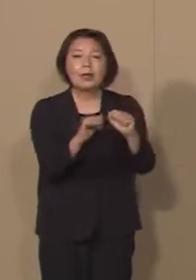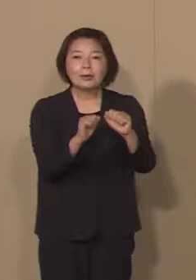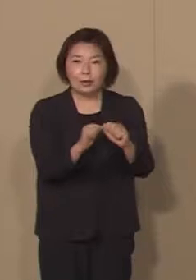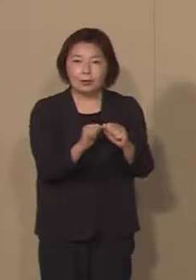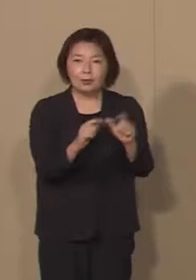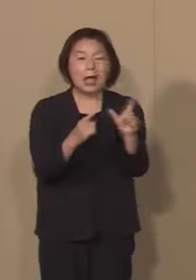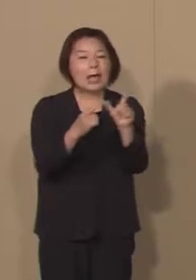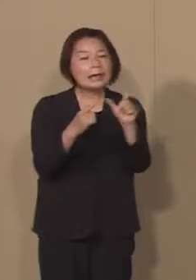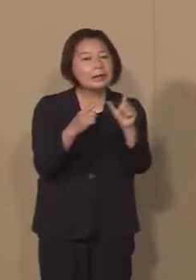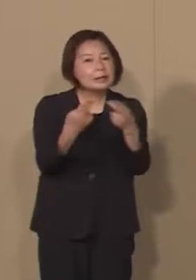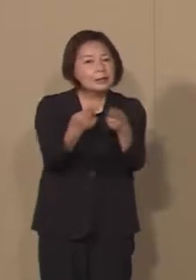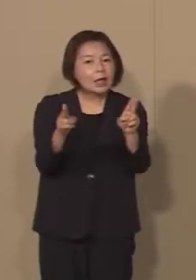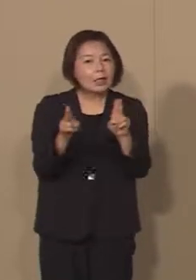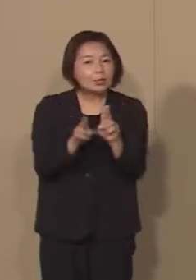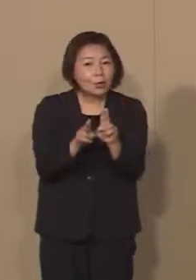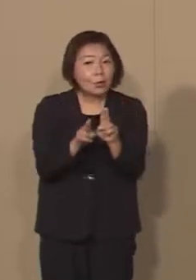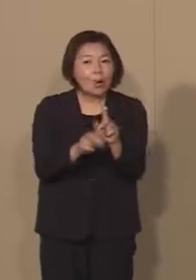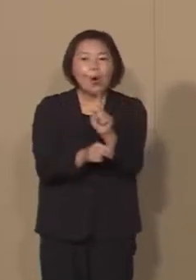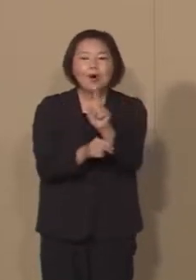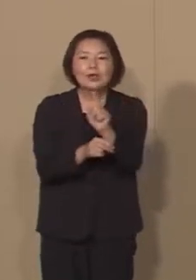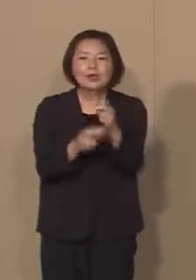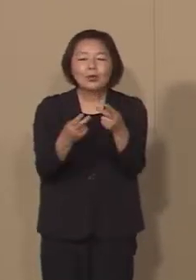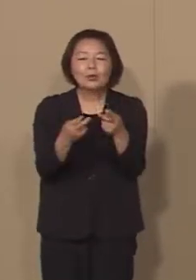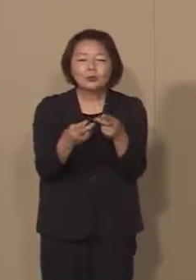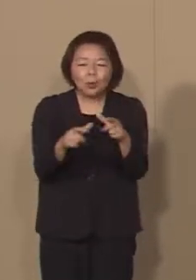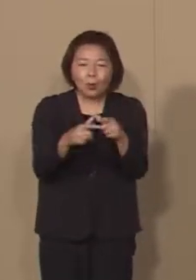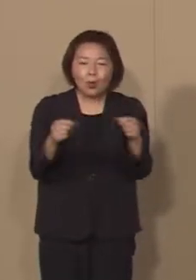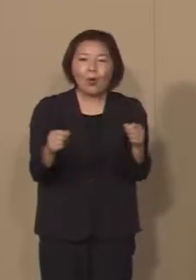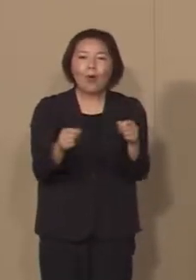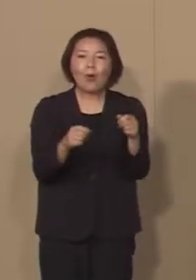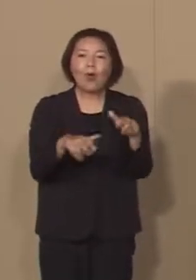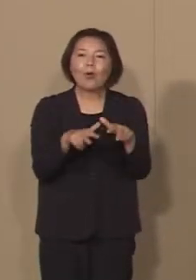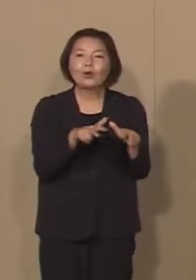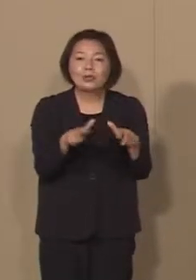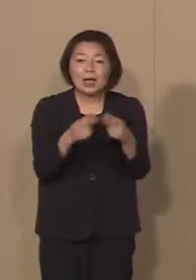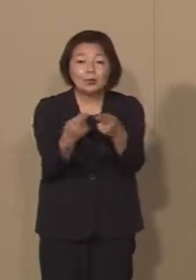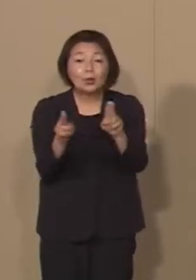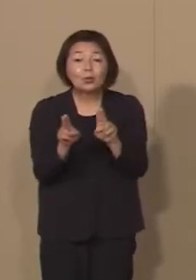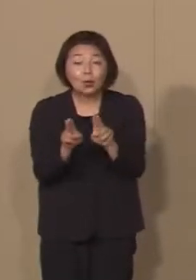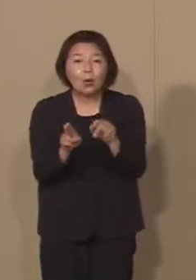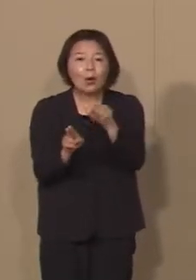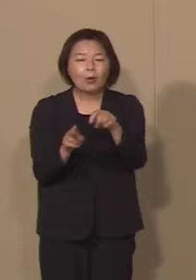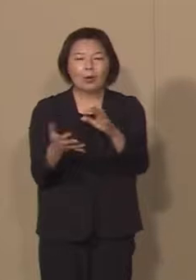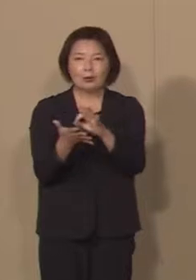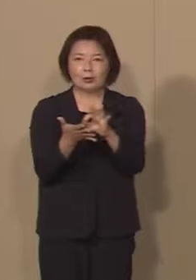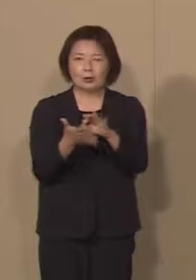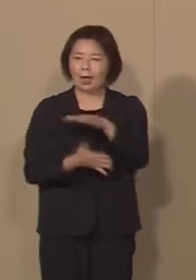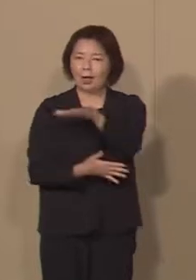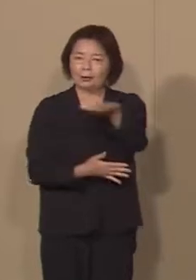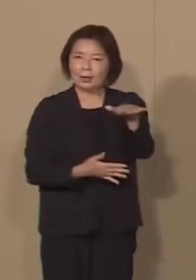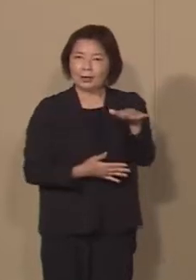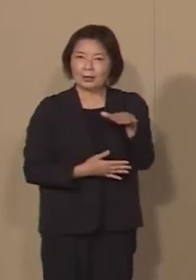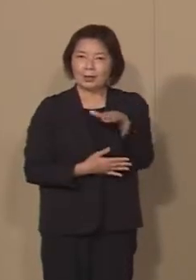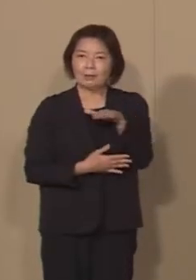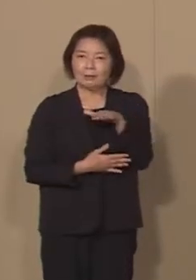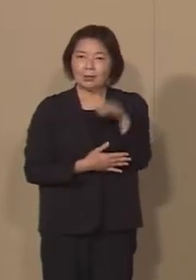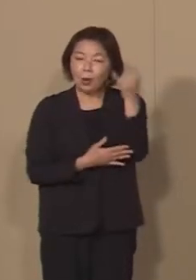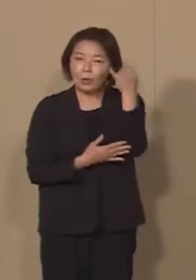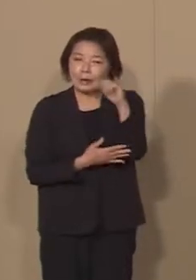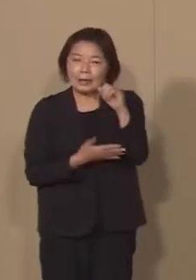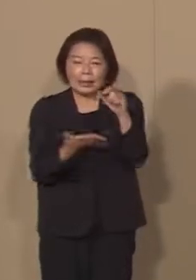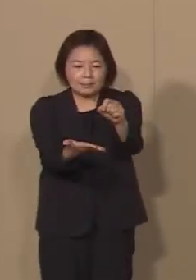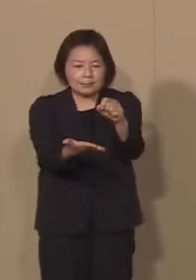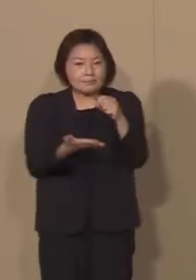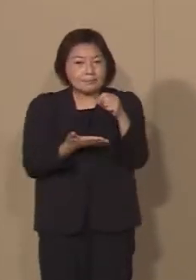等という高まあ一つずつ丸め国政政党って箱を使ってその皆さんのせへと意見をちゃんと